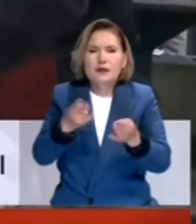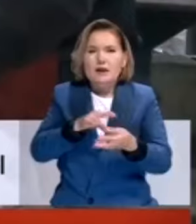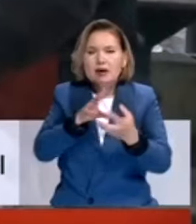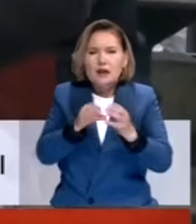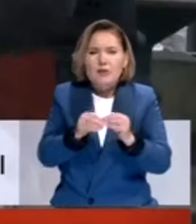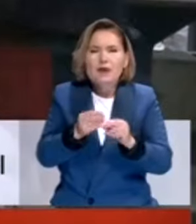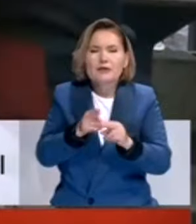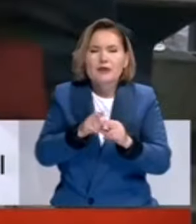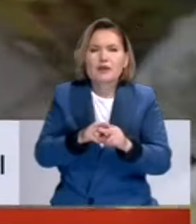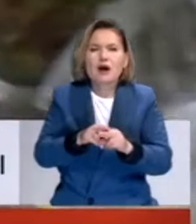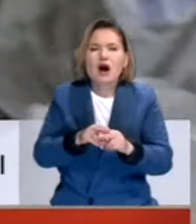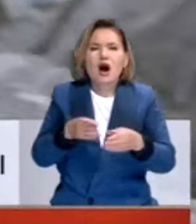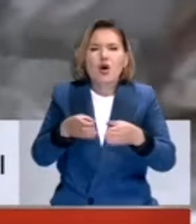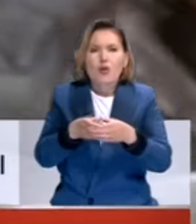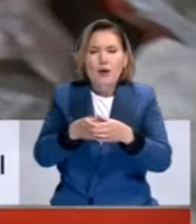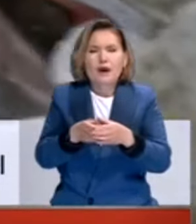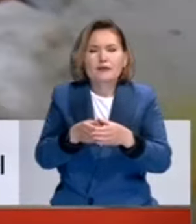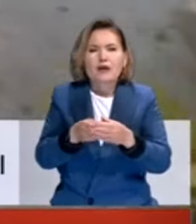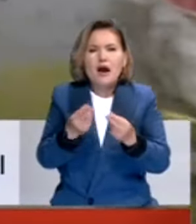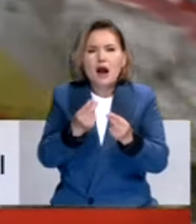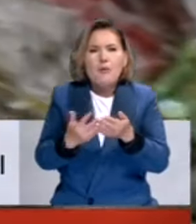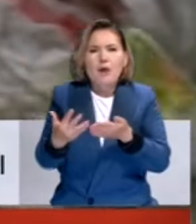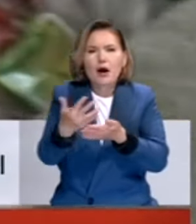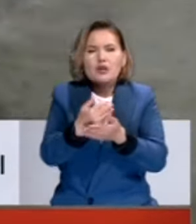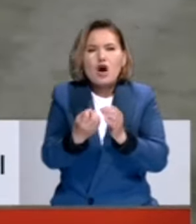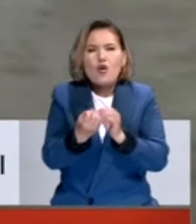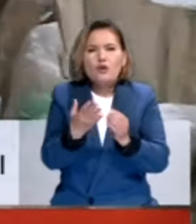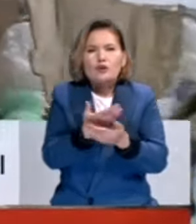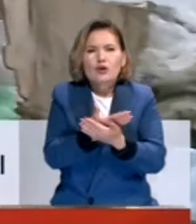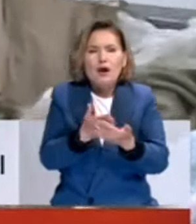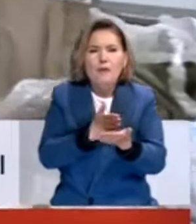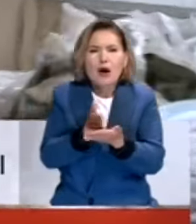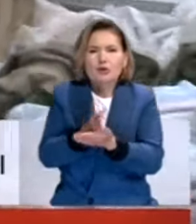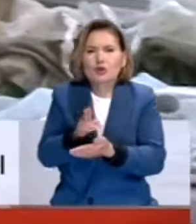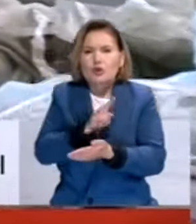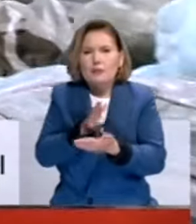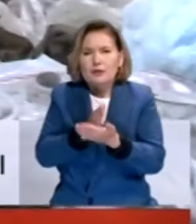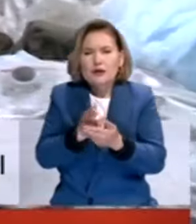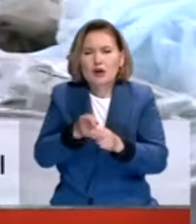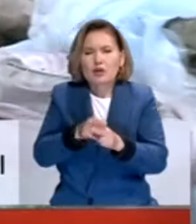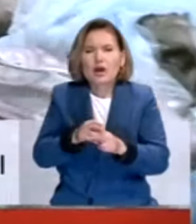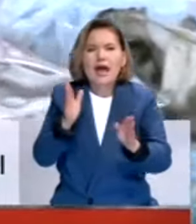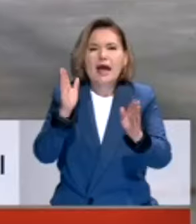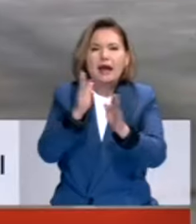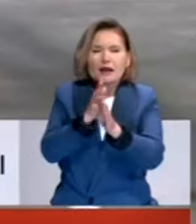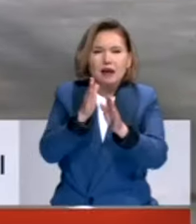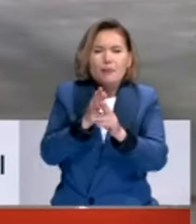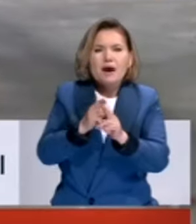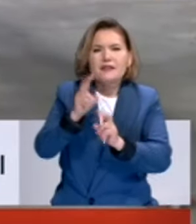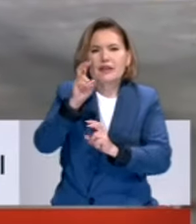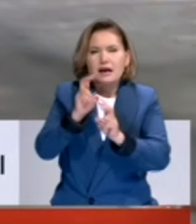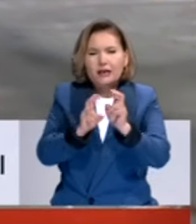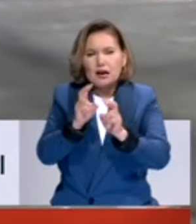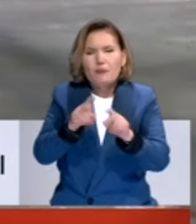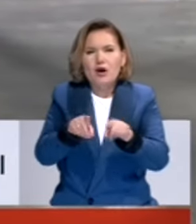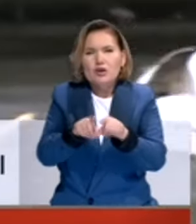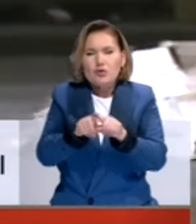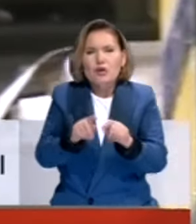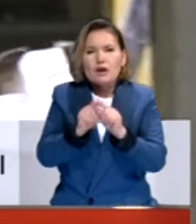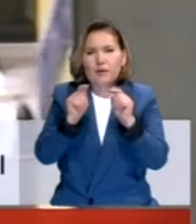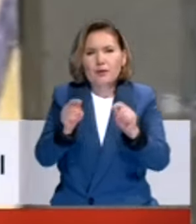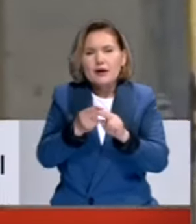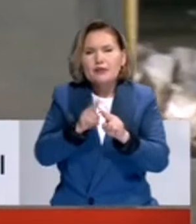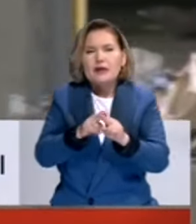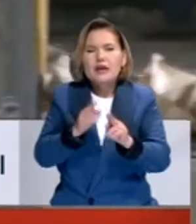Ал жасыл даму компаниясына жиналған қаржы 14 түрлі бағытта жұмсалады. Олардың бірі осы экологиялық зауыттарды іске қосу.